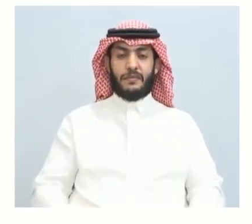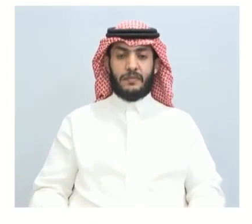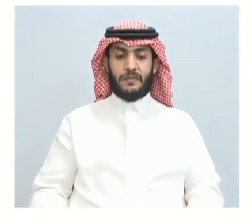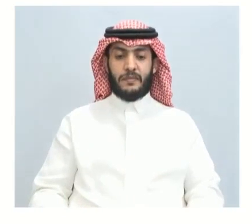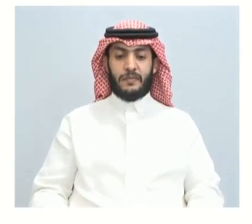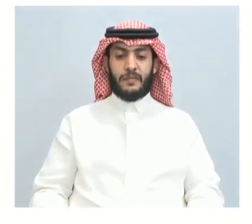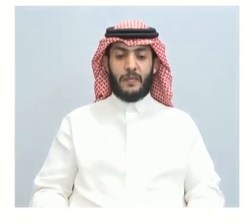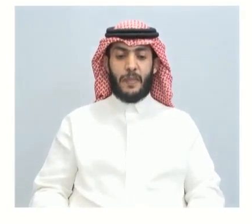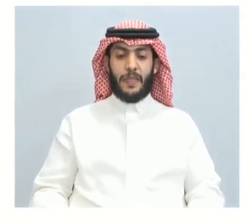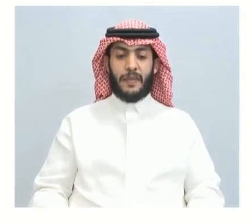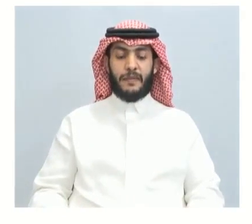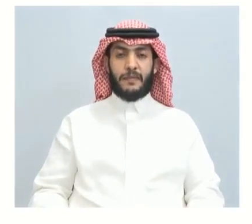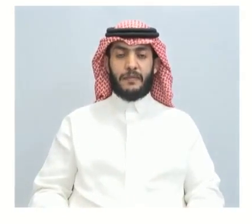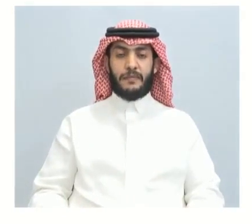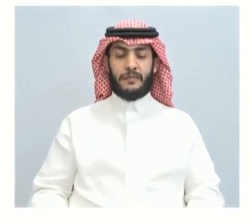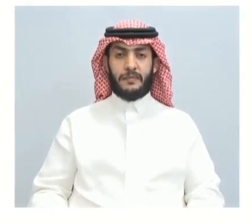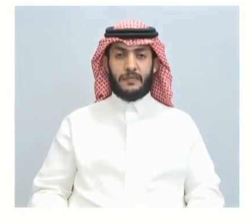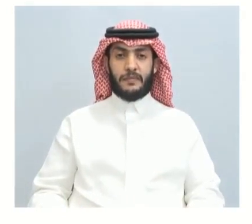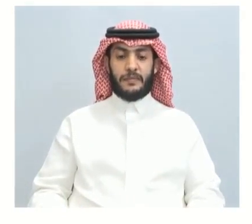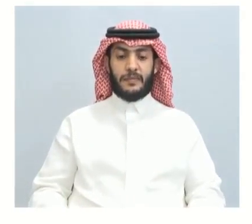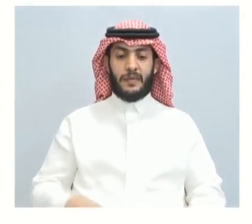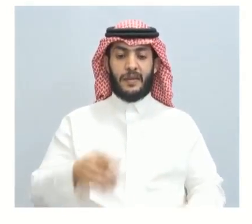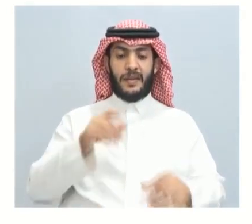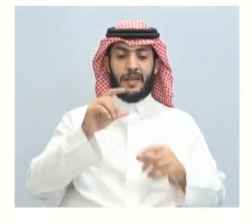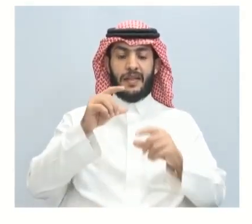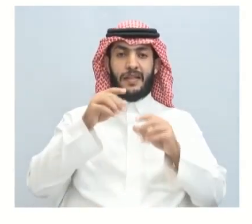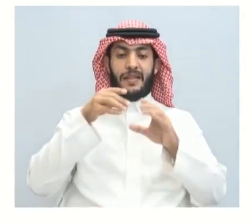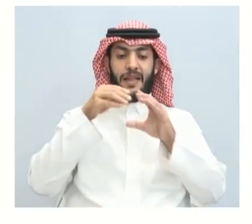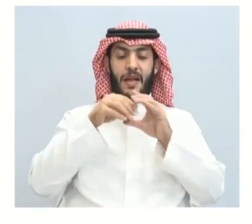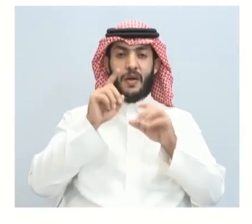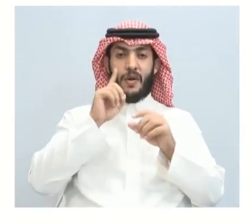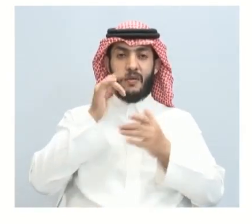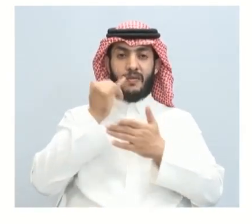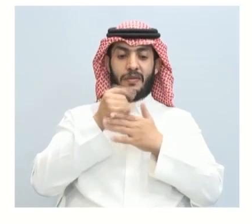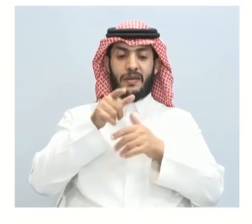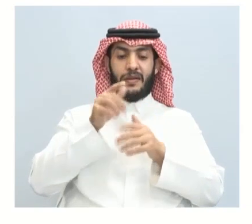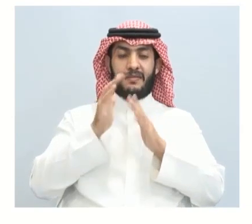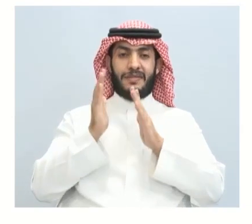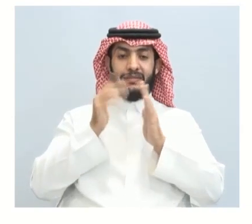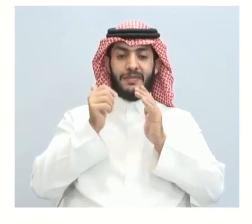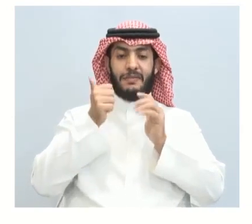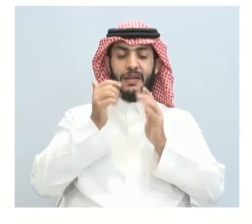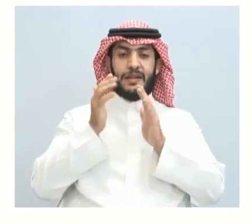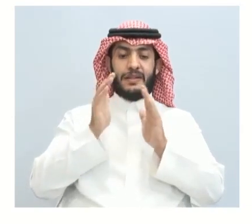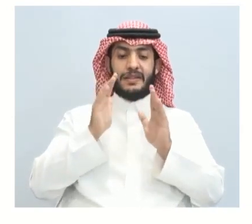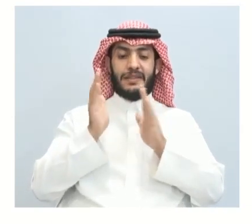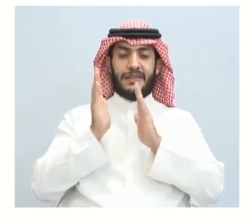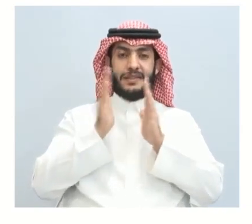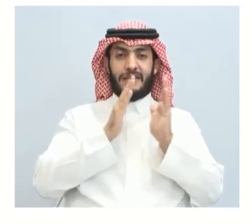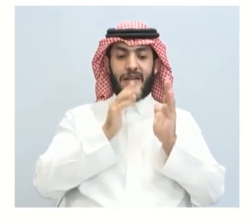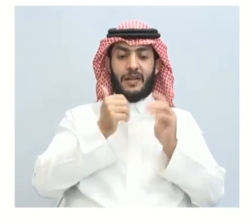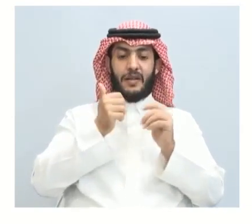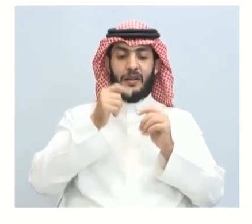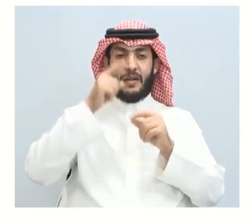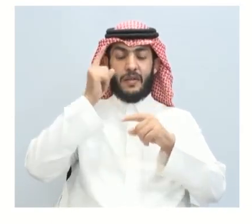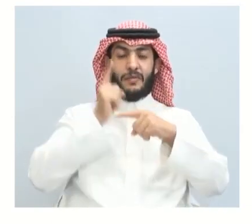اذا كان داخل الام داخل الداله الام فبالتالي حتكون الازاحه افقيه اذا كان العدد